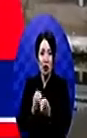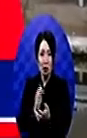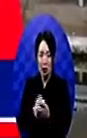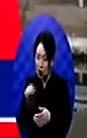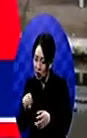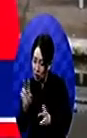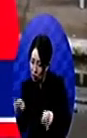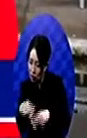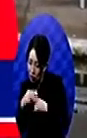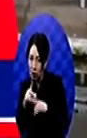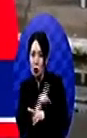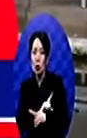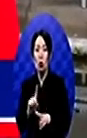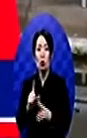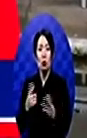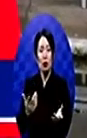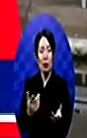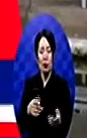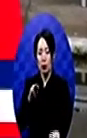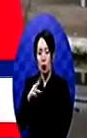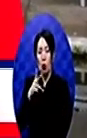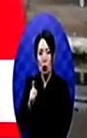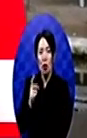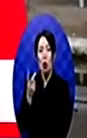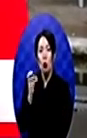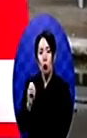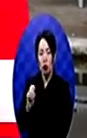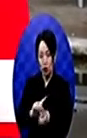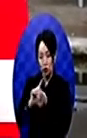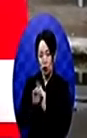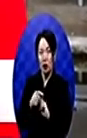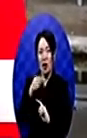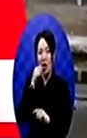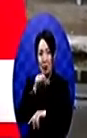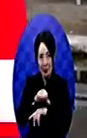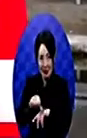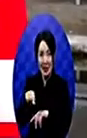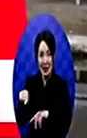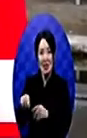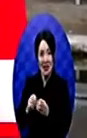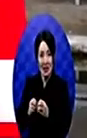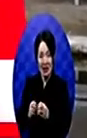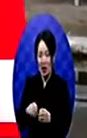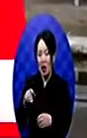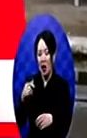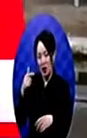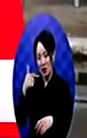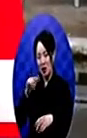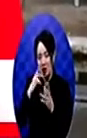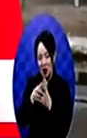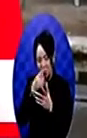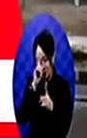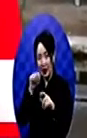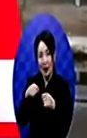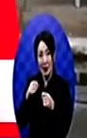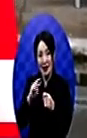дүнд одоо үр дүний болон төвхний үе солиулах мэс заслыг нэгдсэн эмнэлгийн гэмт сохийн тасгийн эмч